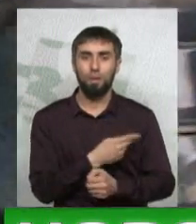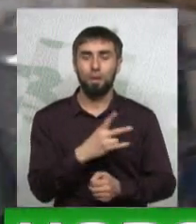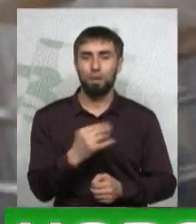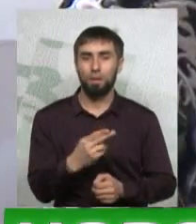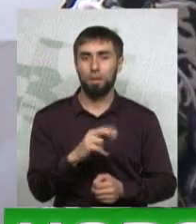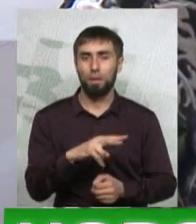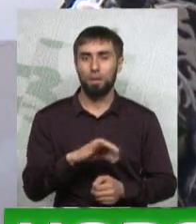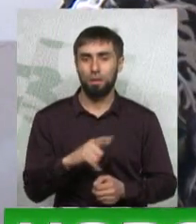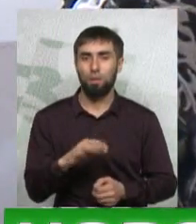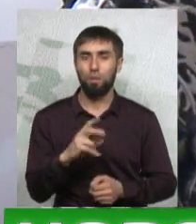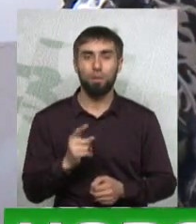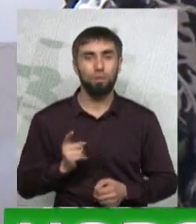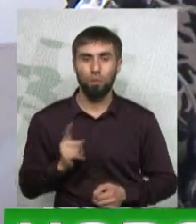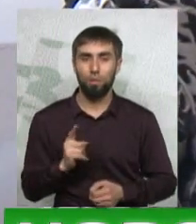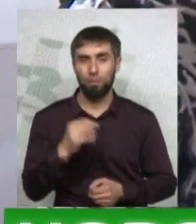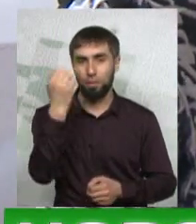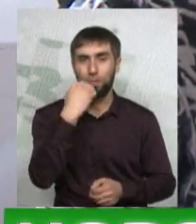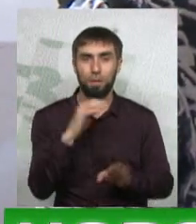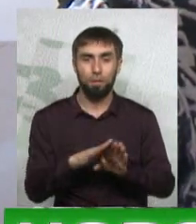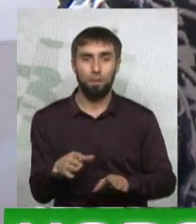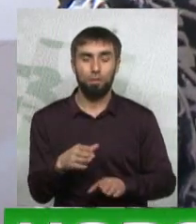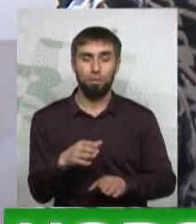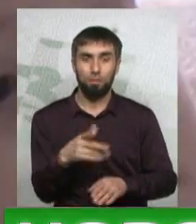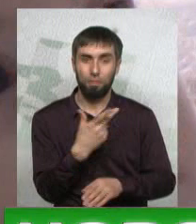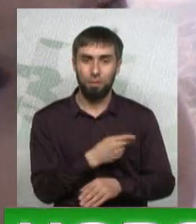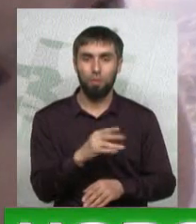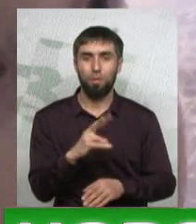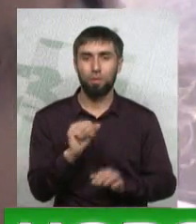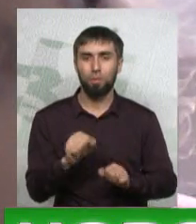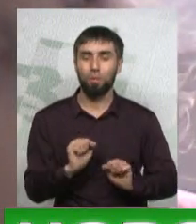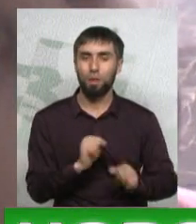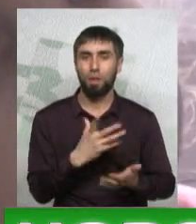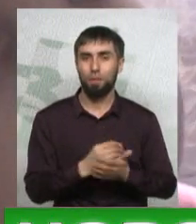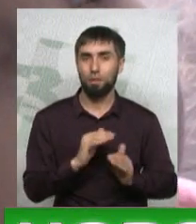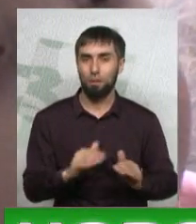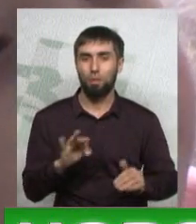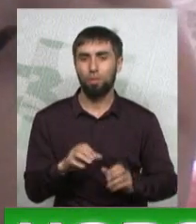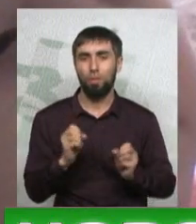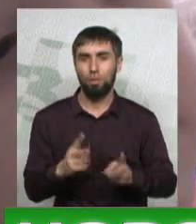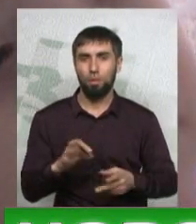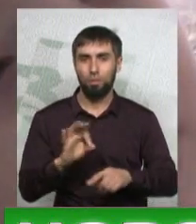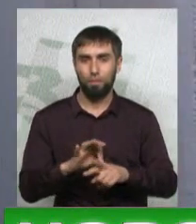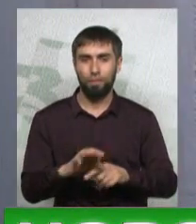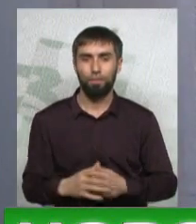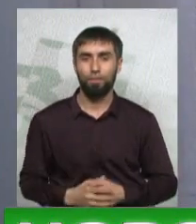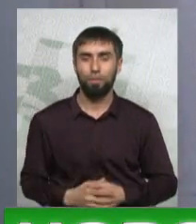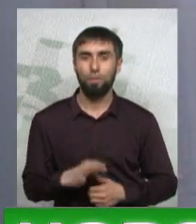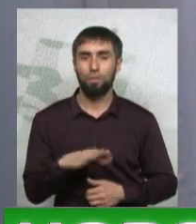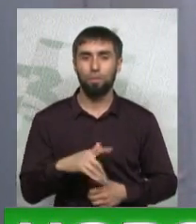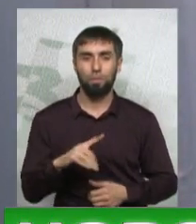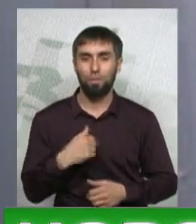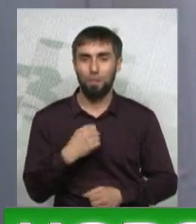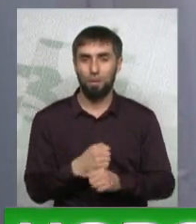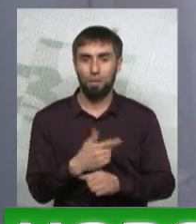национальному календарю. Она надеется, что благодаря такому подходу она сможет защитить своих детей от опасных болезней. От того, что я